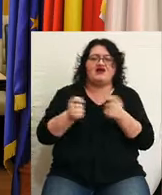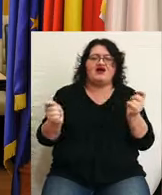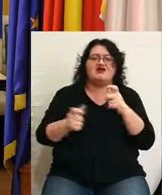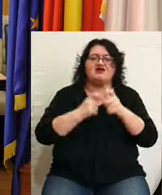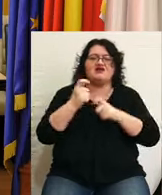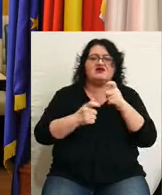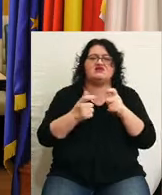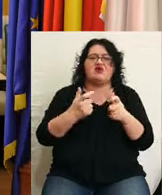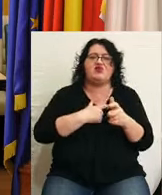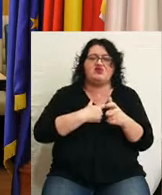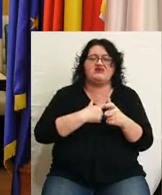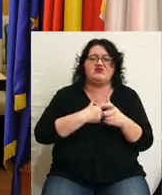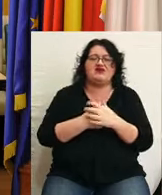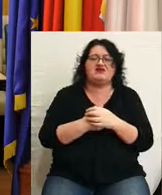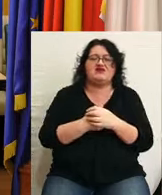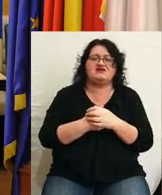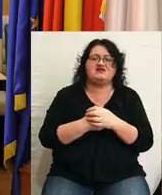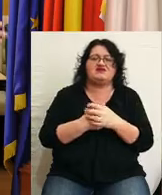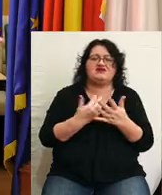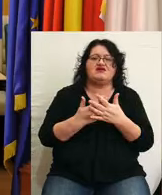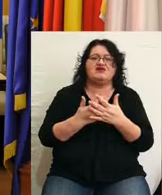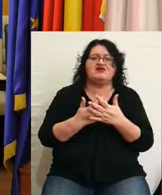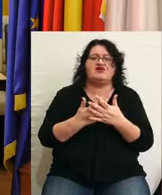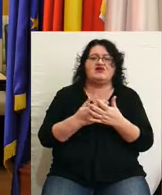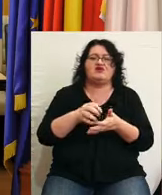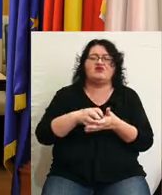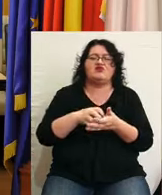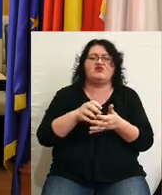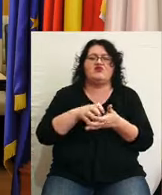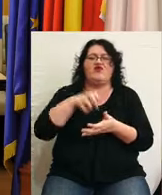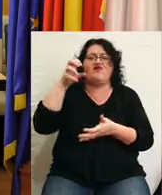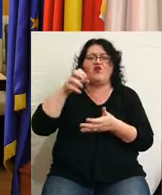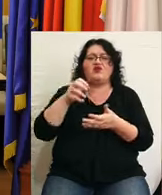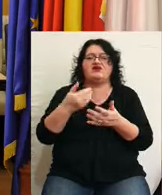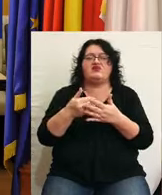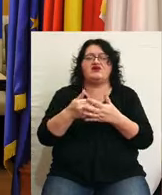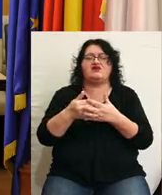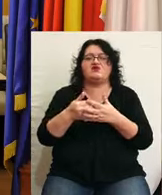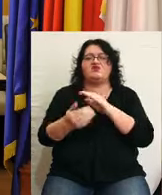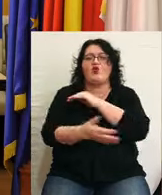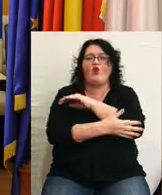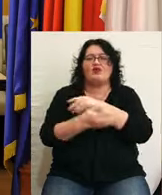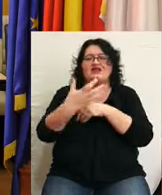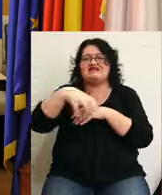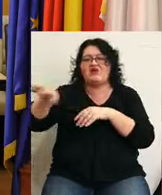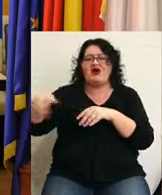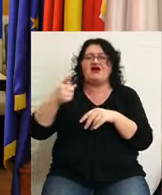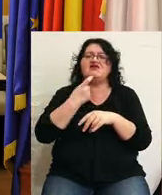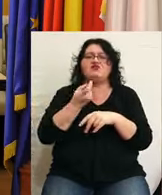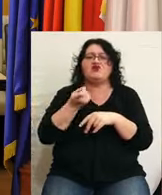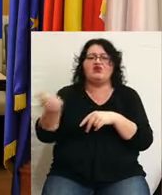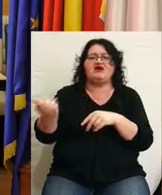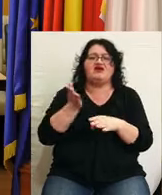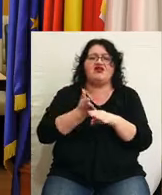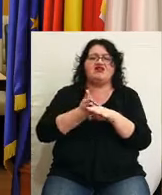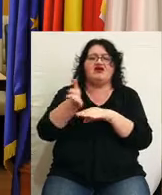despre variante de cont escrow, adică un cont separat unde intră plățile timișorenilor